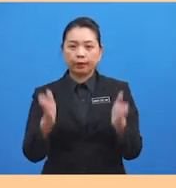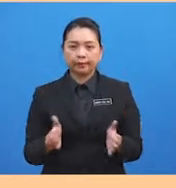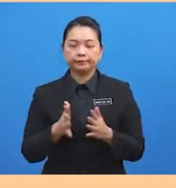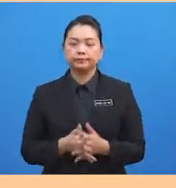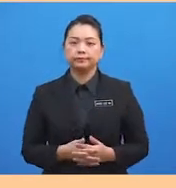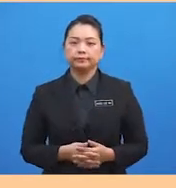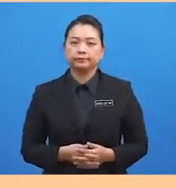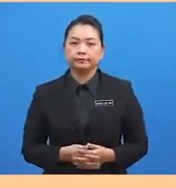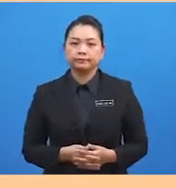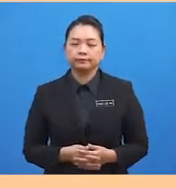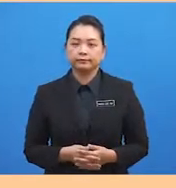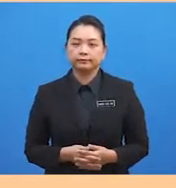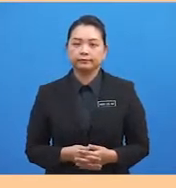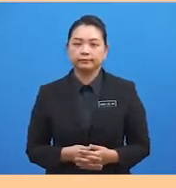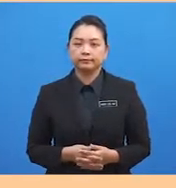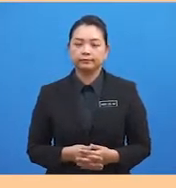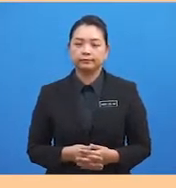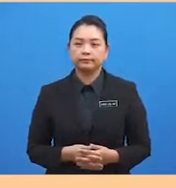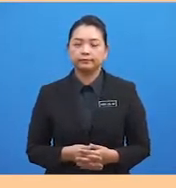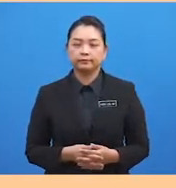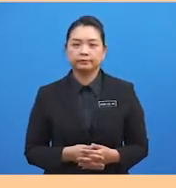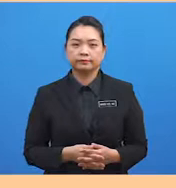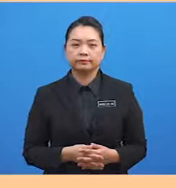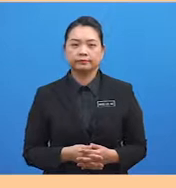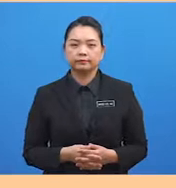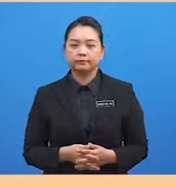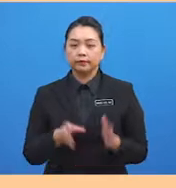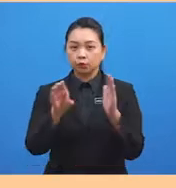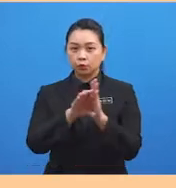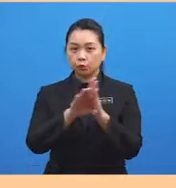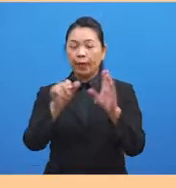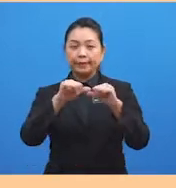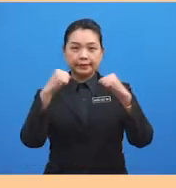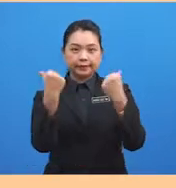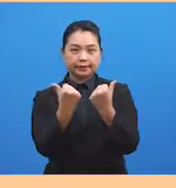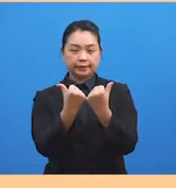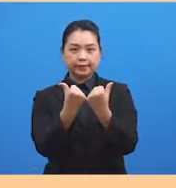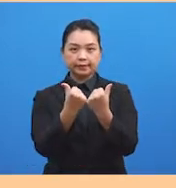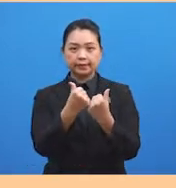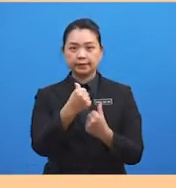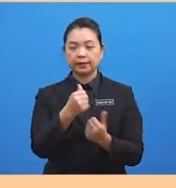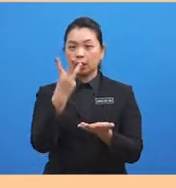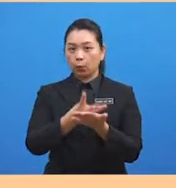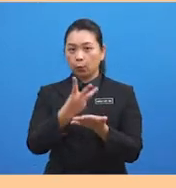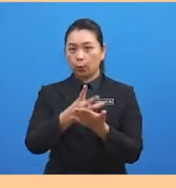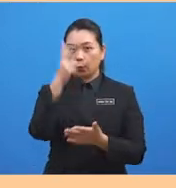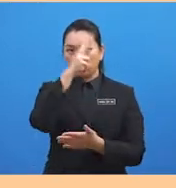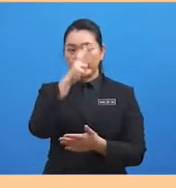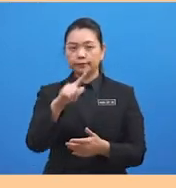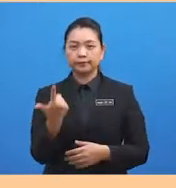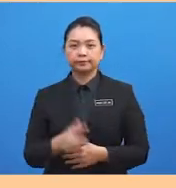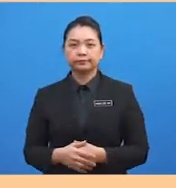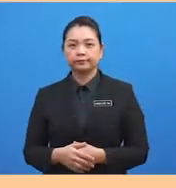keusahawanan. Contoh agensi keuangan yang turut menyediakan pembiayaan bantuan